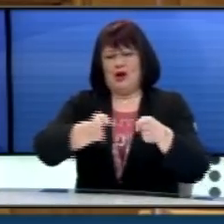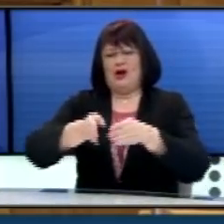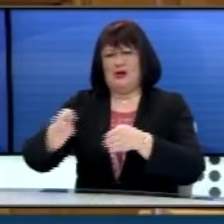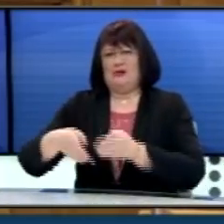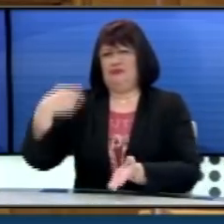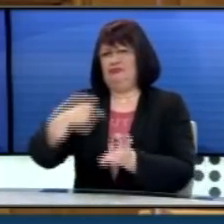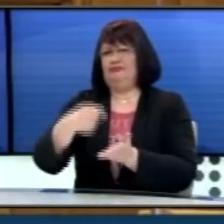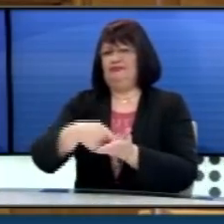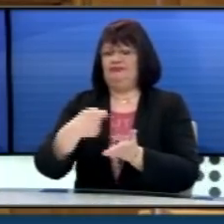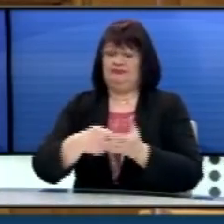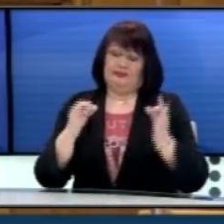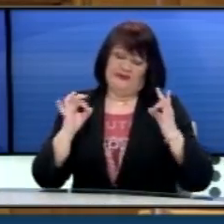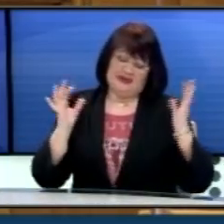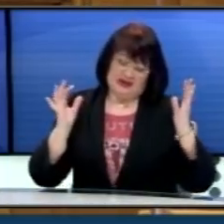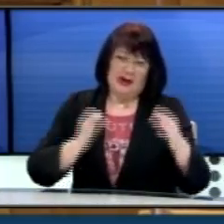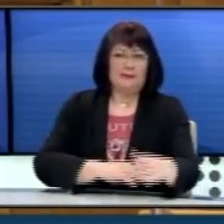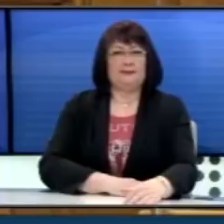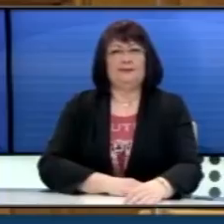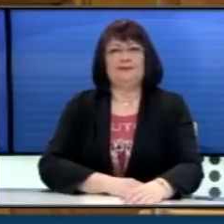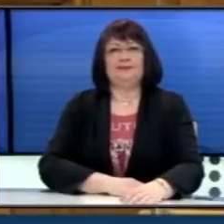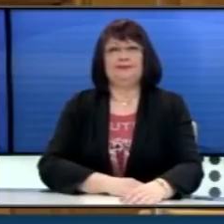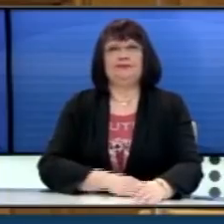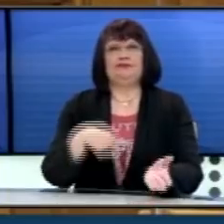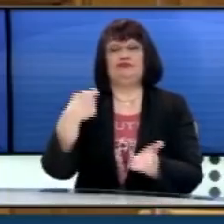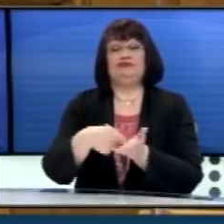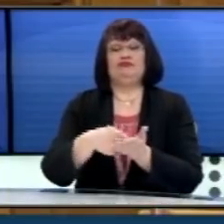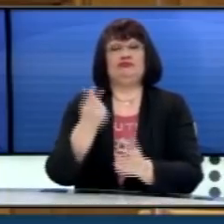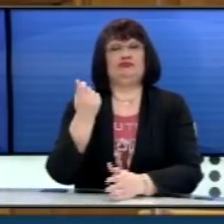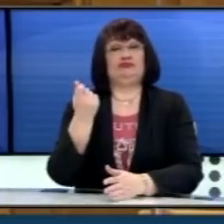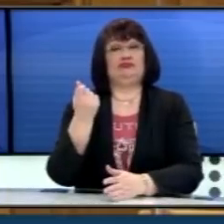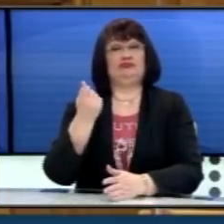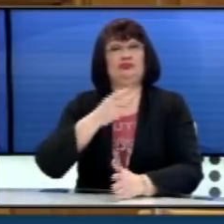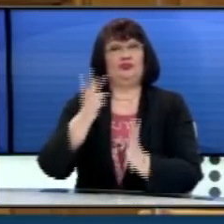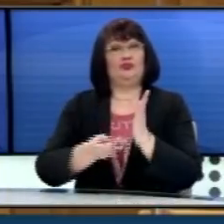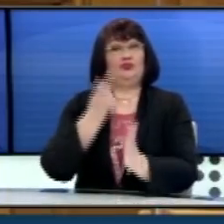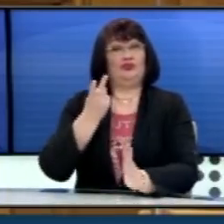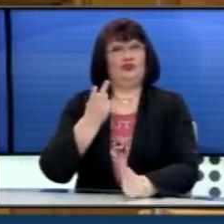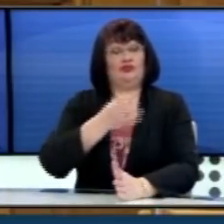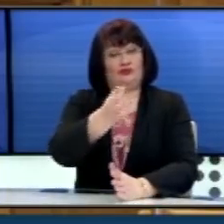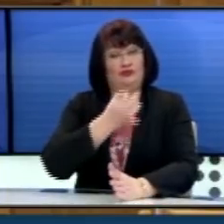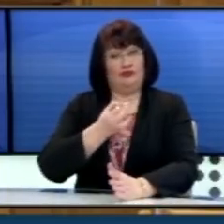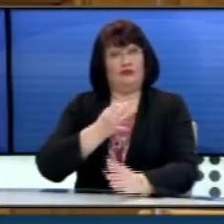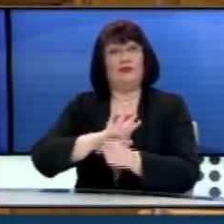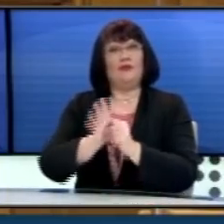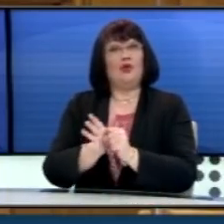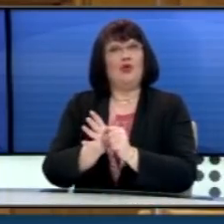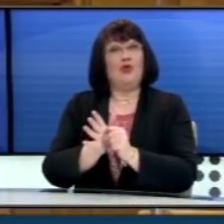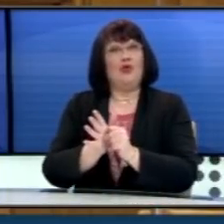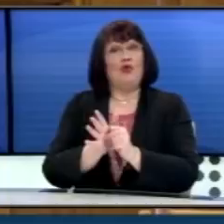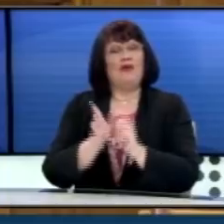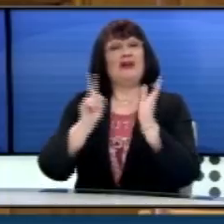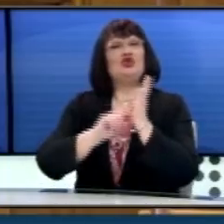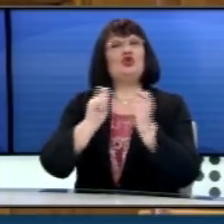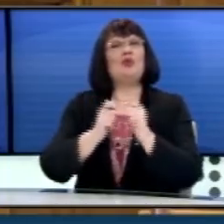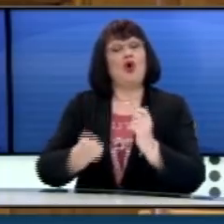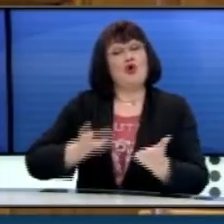το αζημίωτο. Αυτό το αζημίωτο μάλιστα το διπλασιάσατε κιόλα μέσα στην πανδημία με τροπολογία